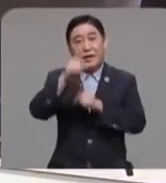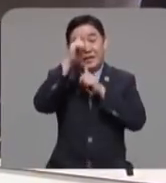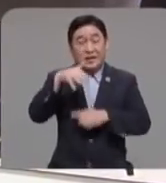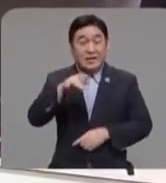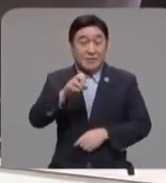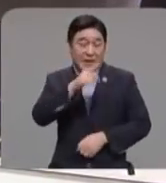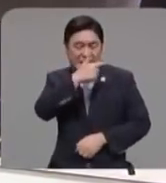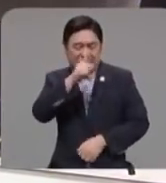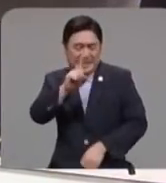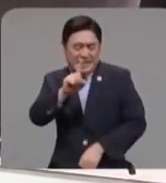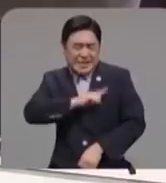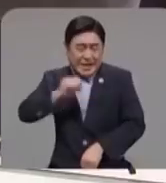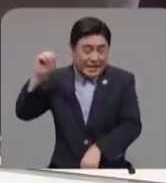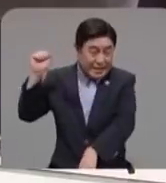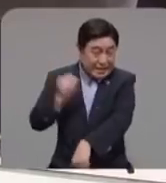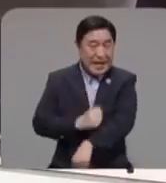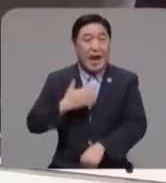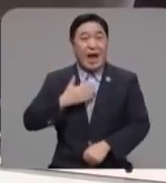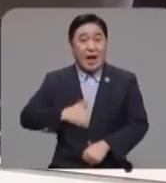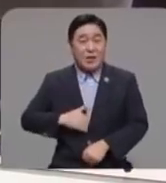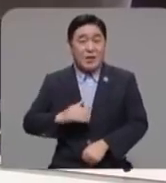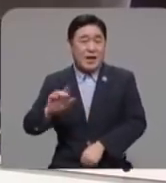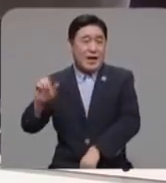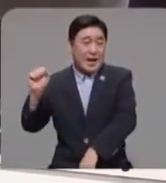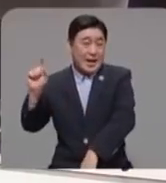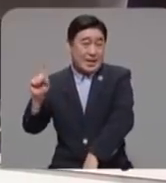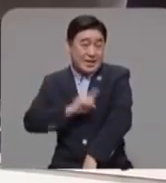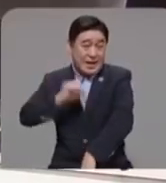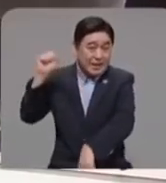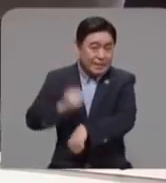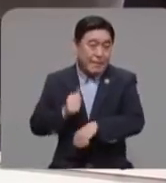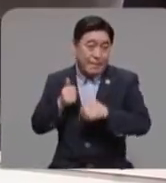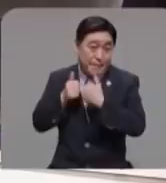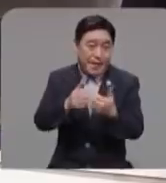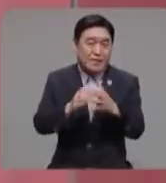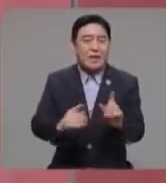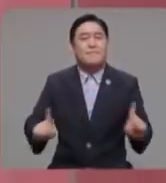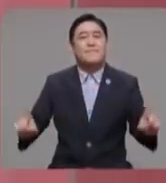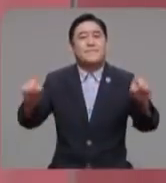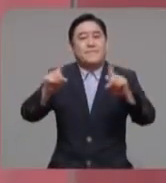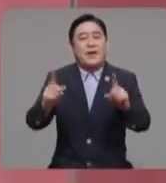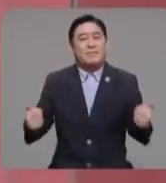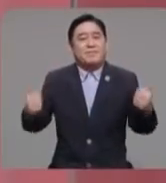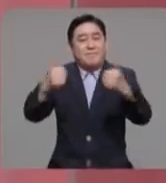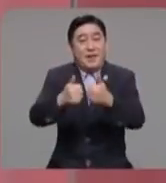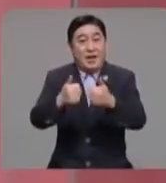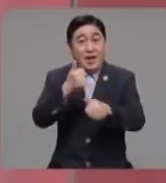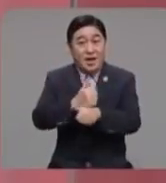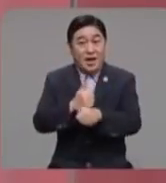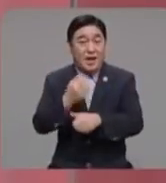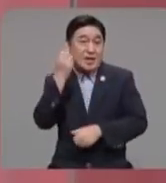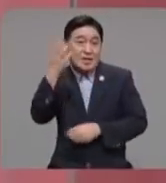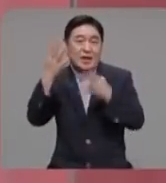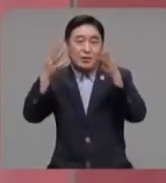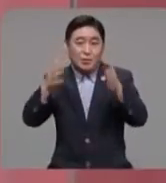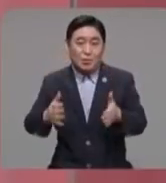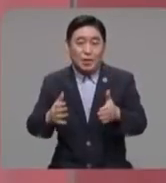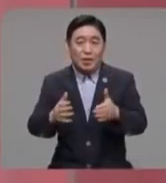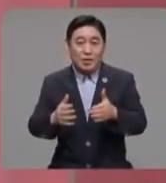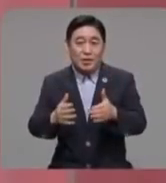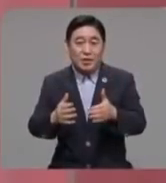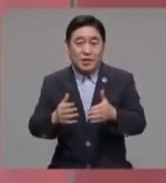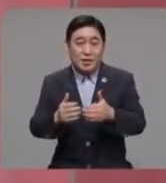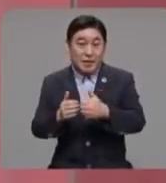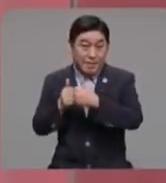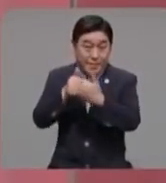이재명을 가장 잘 알고 가장 잘 싸우는 사람이 직접 이재명과 1대1로 붙어야 4개월 동안 우리가